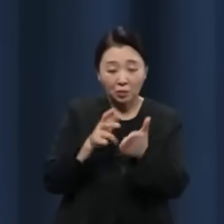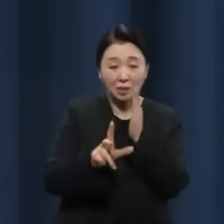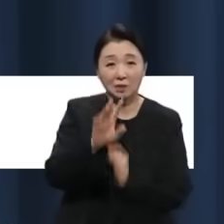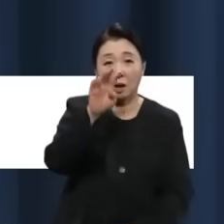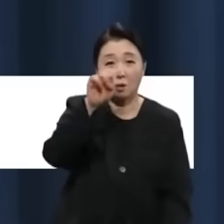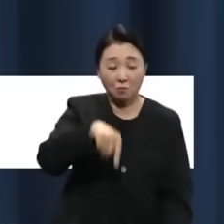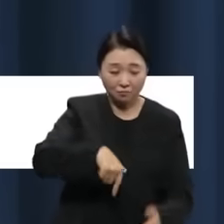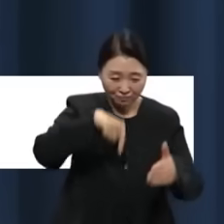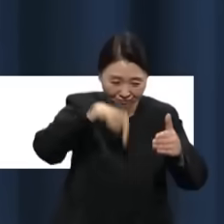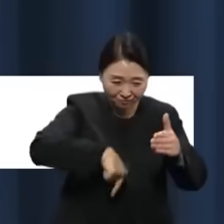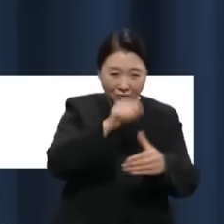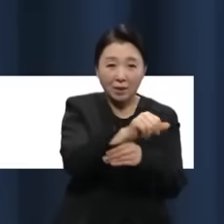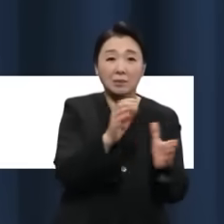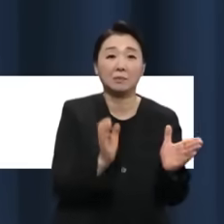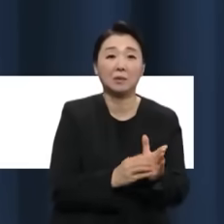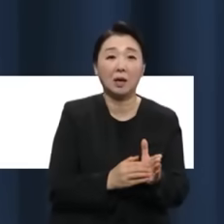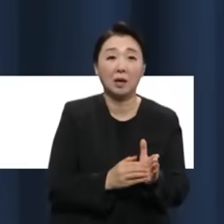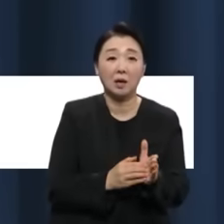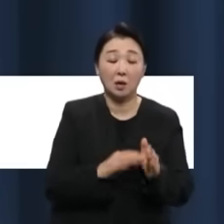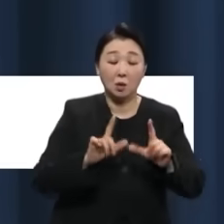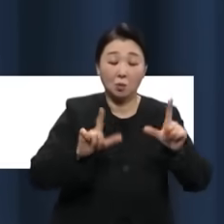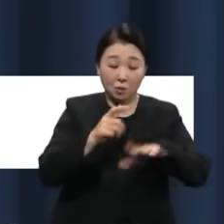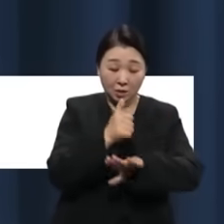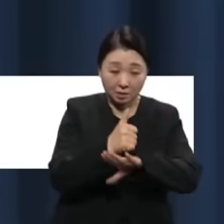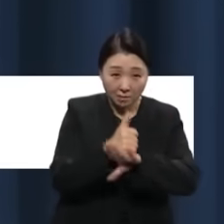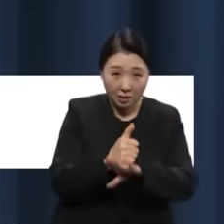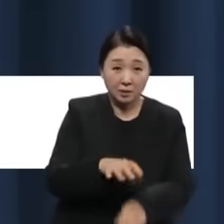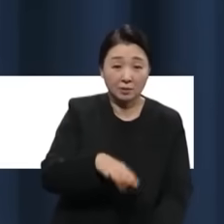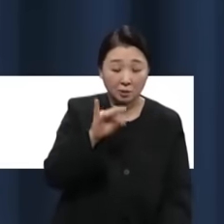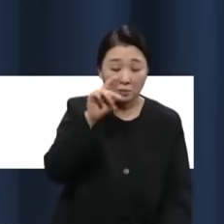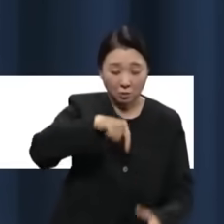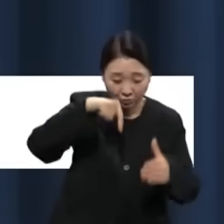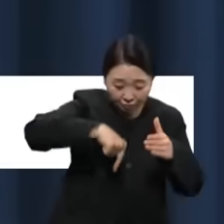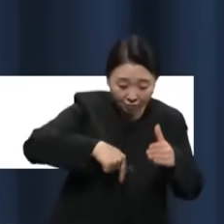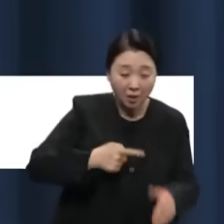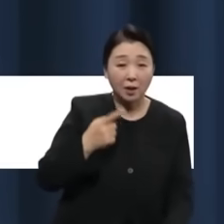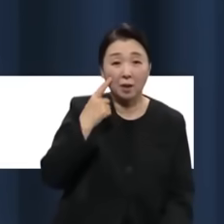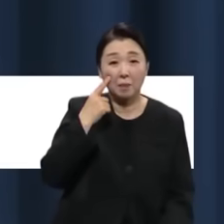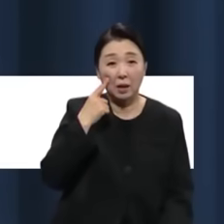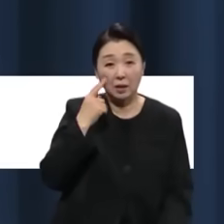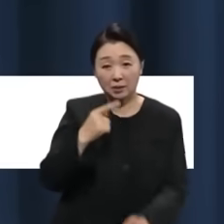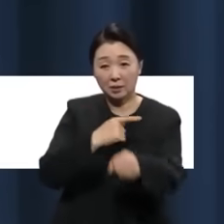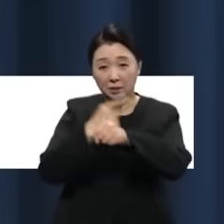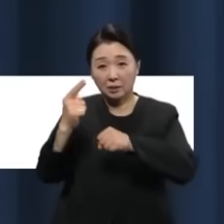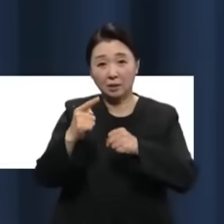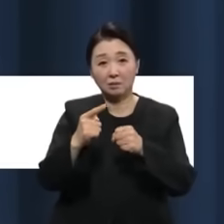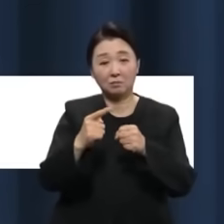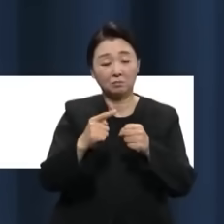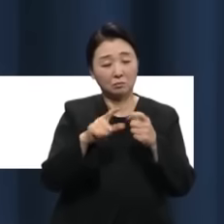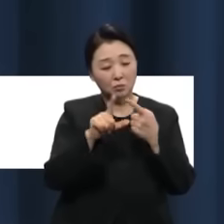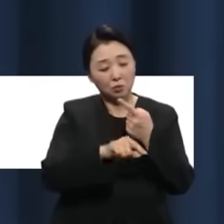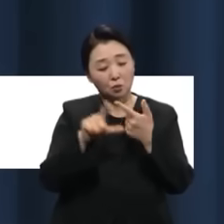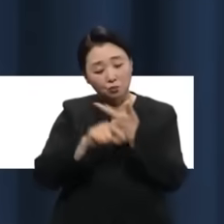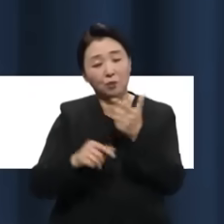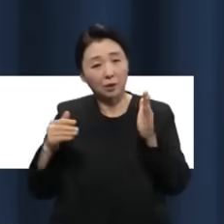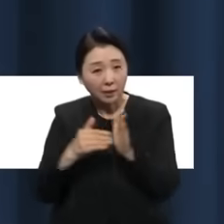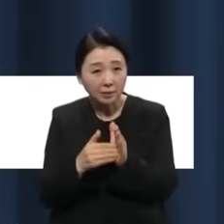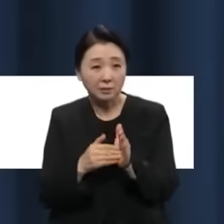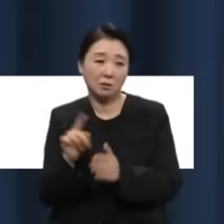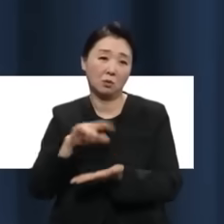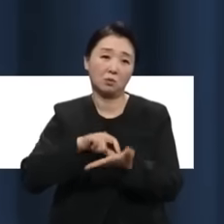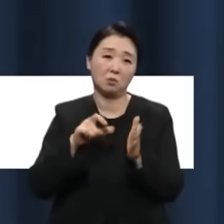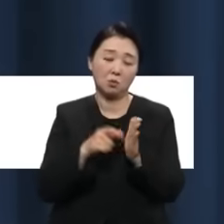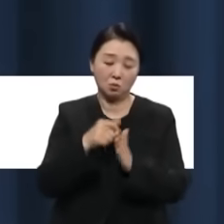금 말에 첫번째 시공 작업에 들어가면 내년 상반기까지는 어느